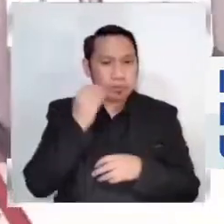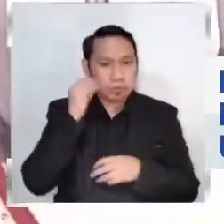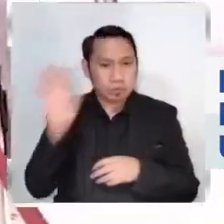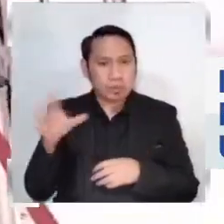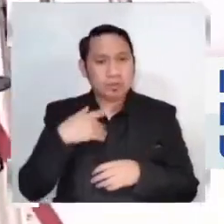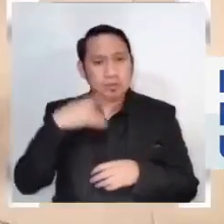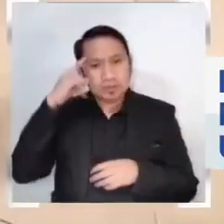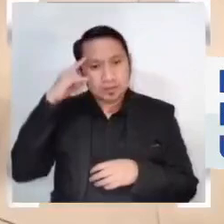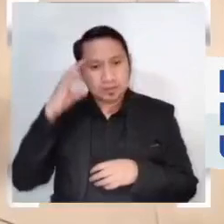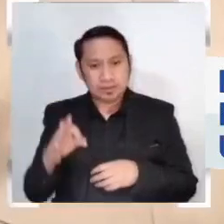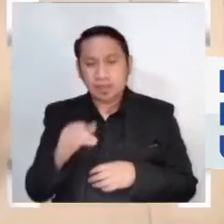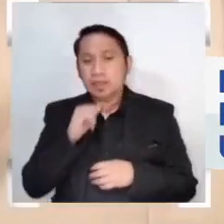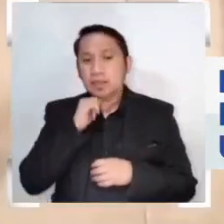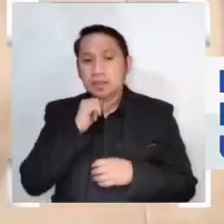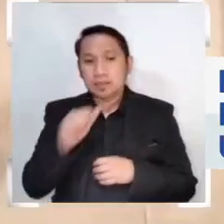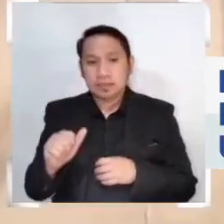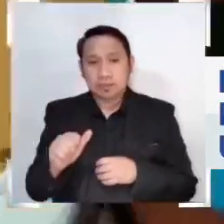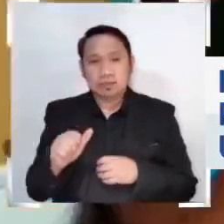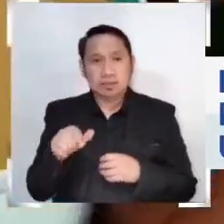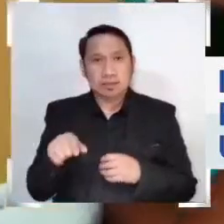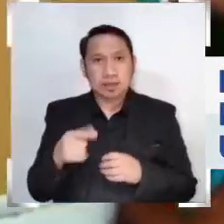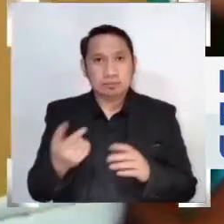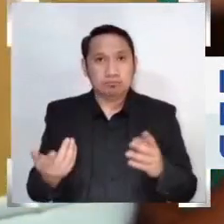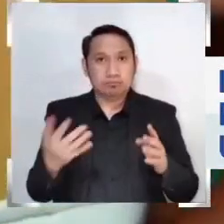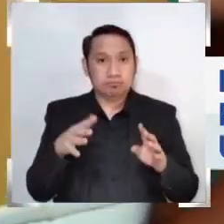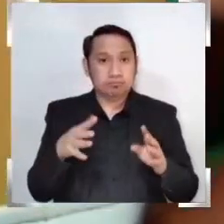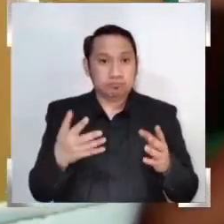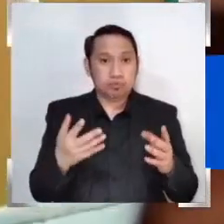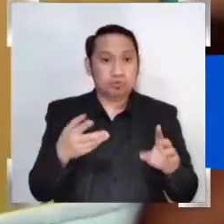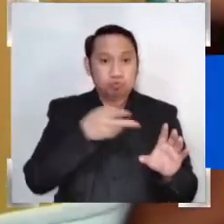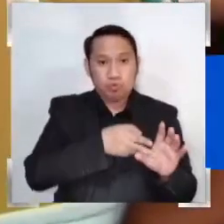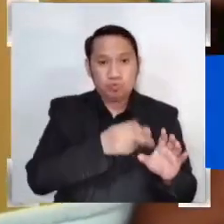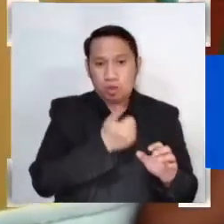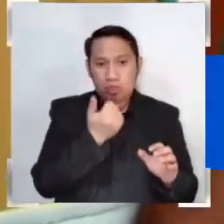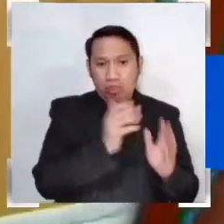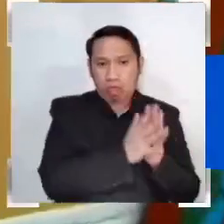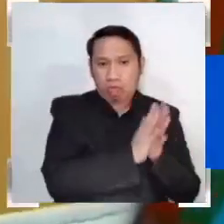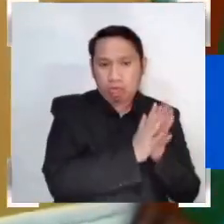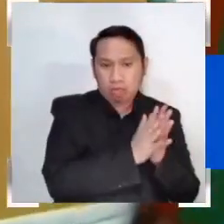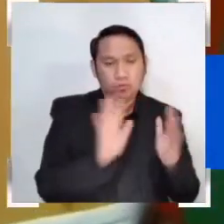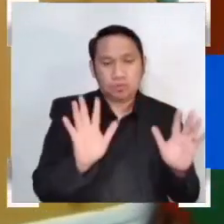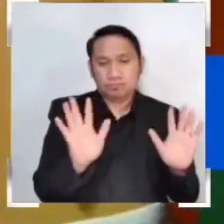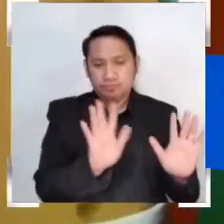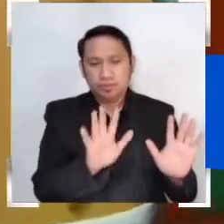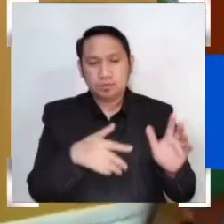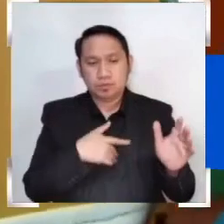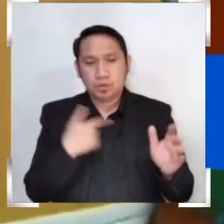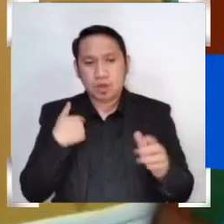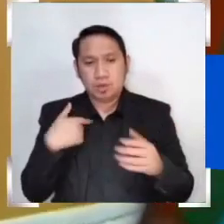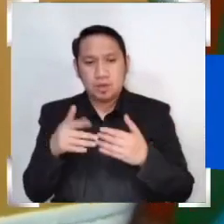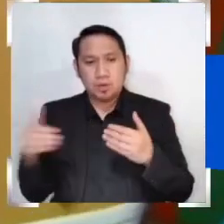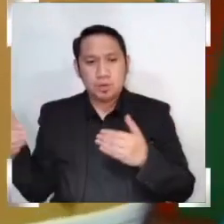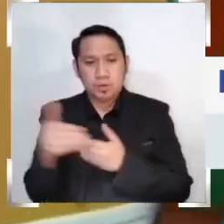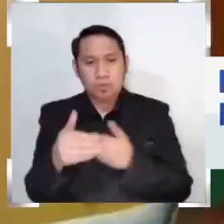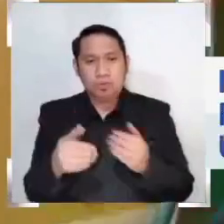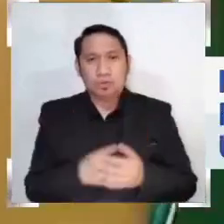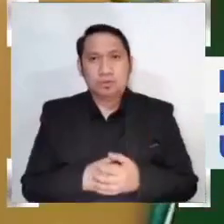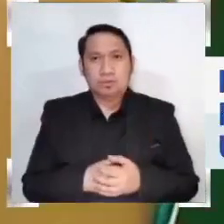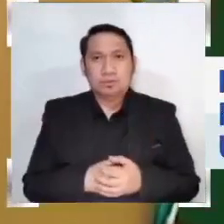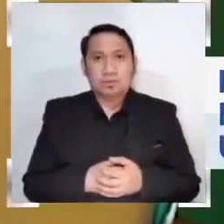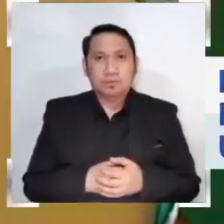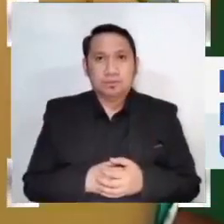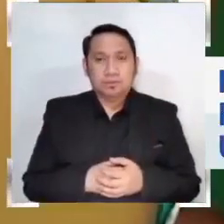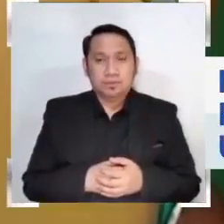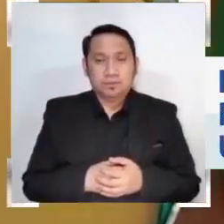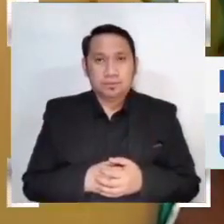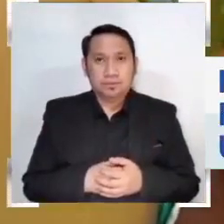na makipagsabayan sa iba pang pasahero. Para hindi mabalas sa biyahe, kasi ilang araw na lang undas na diba. Ano